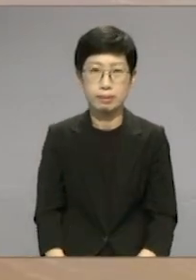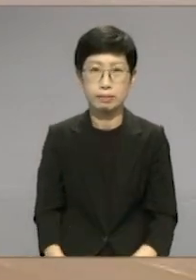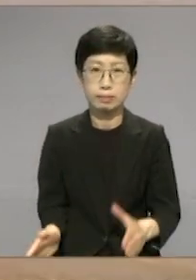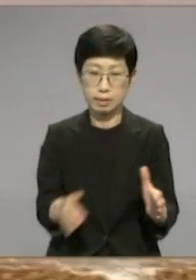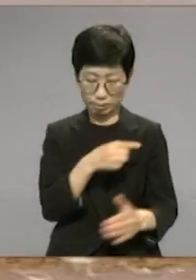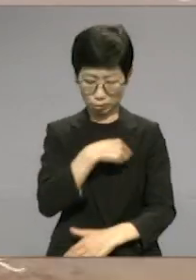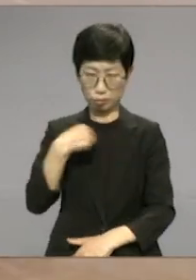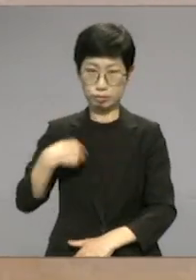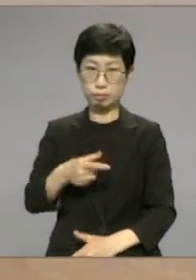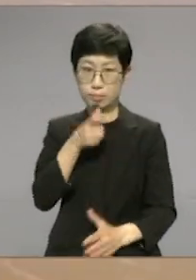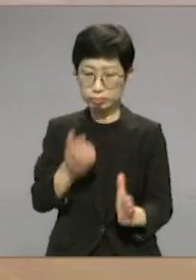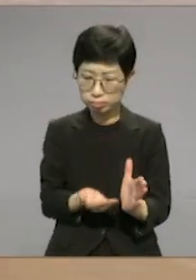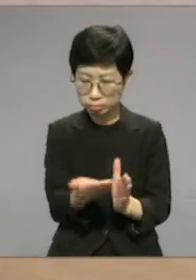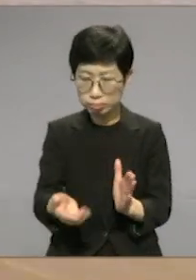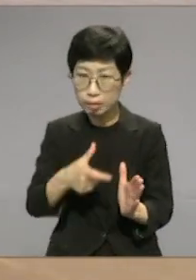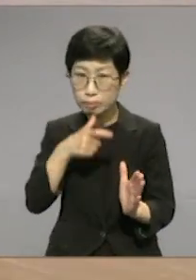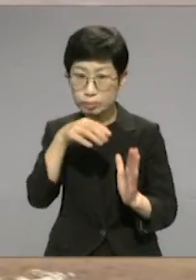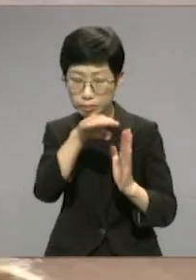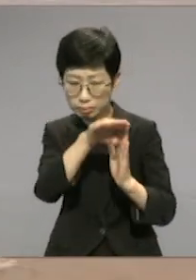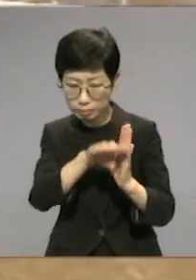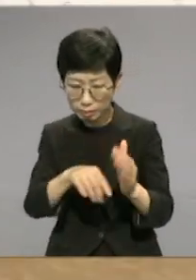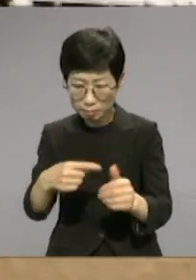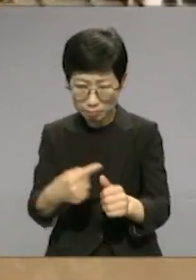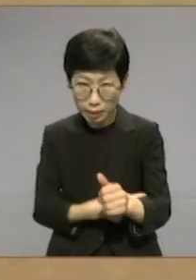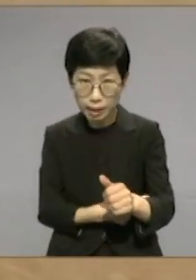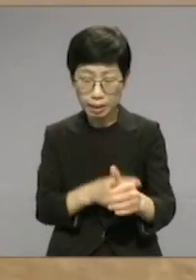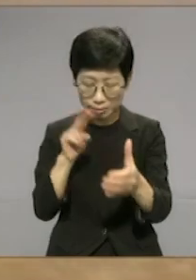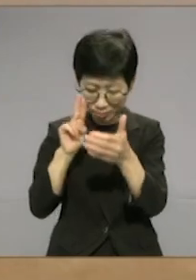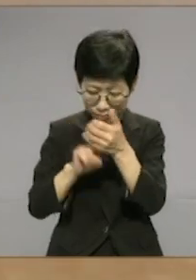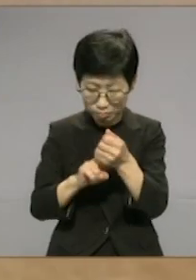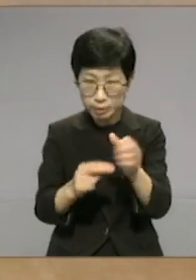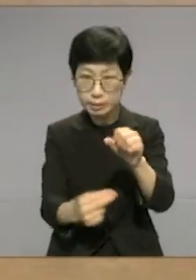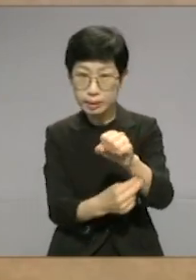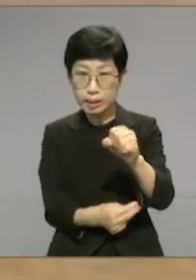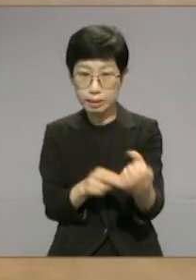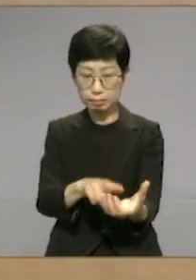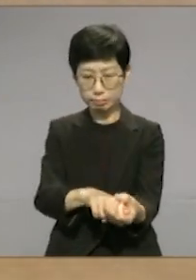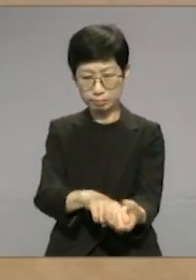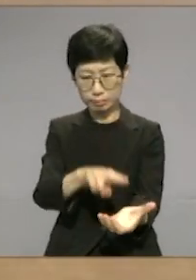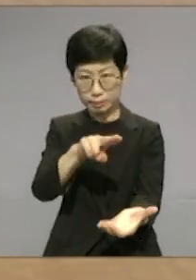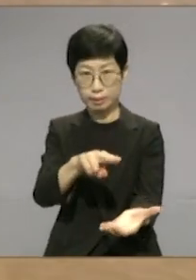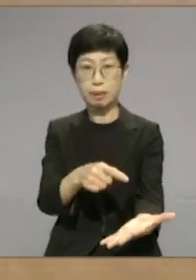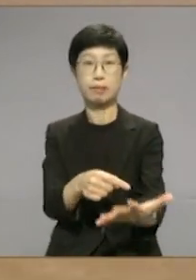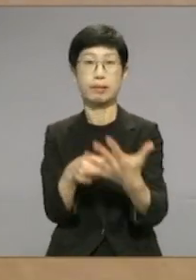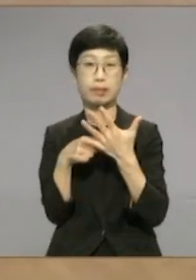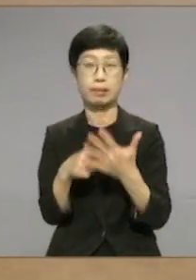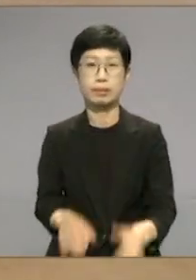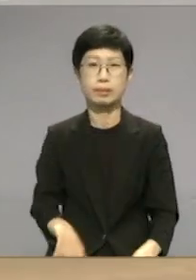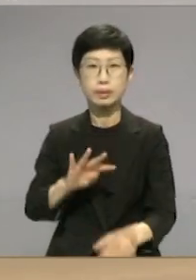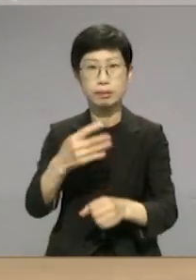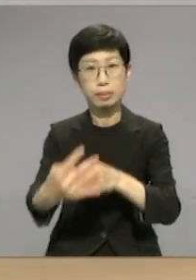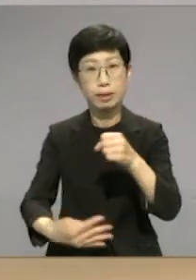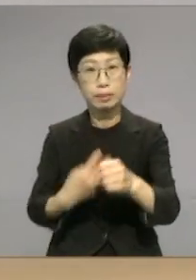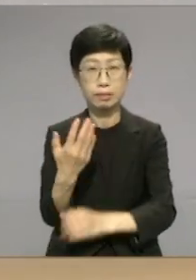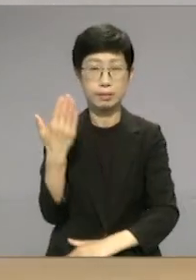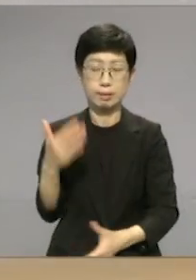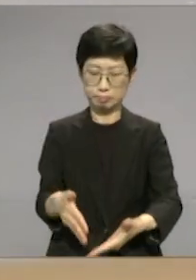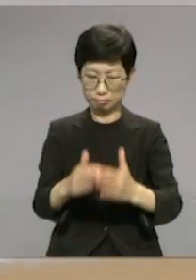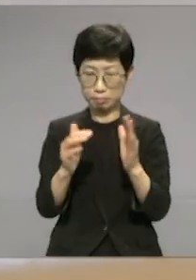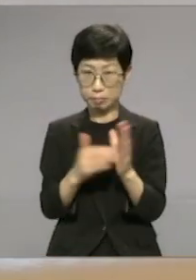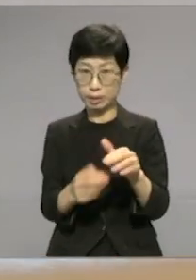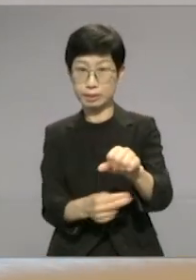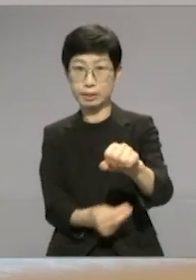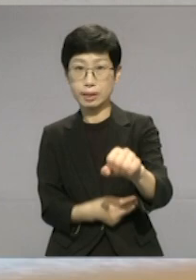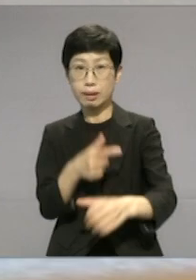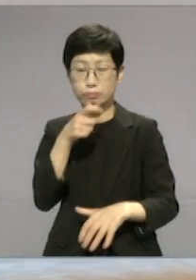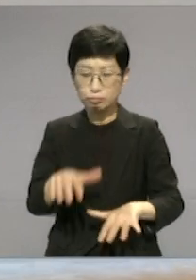중국 포양호에 물이 빠지자 숨겨진 다리가 모습을 드러냈습니다. 약 400년 전 지어진 이 다리는 홍수를